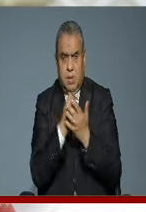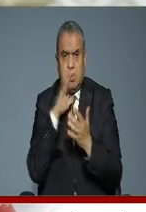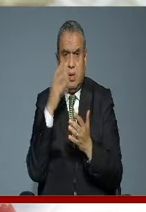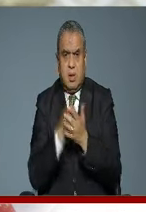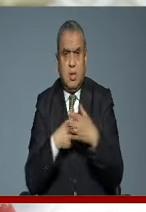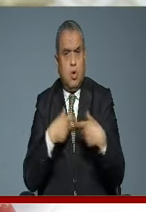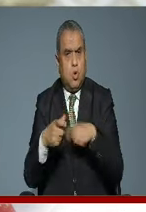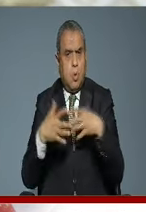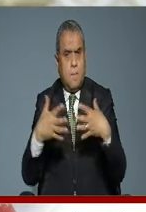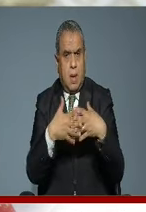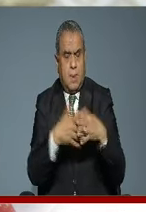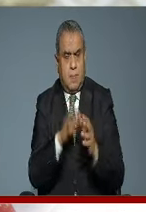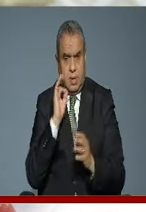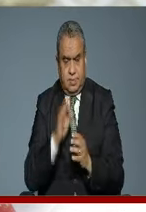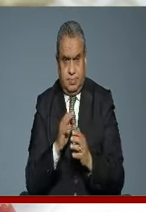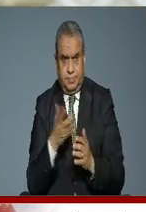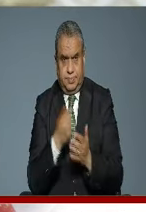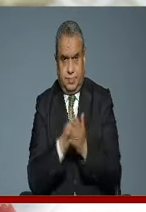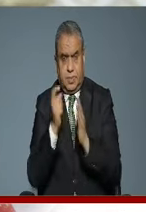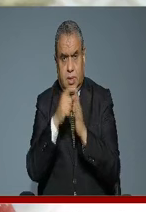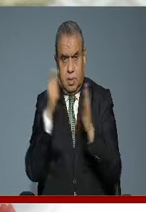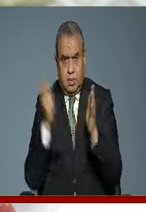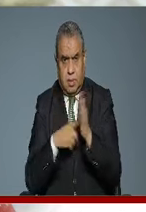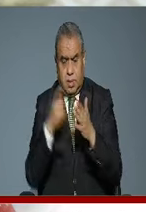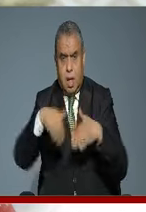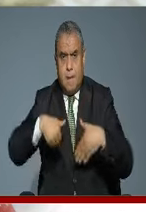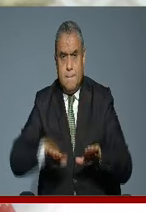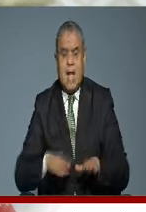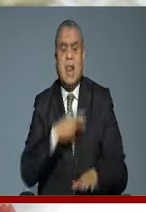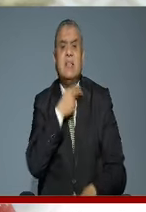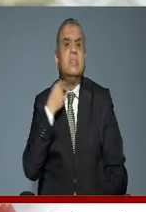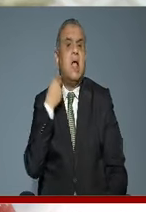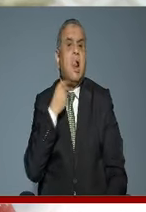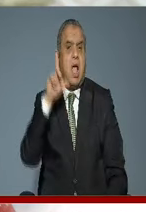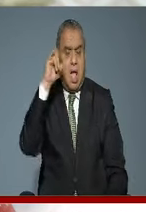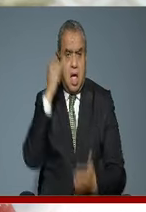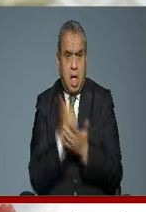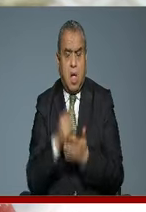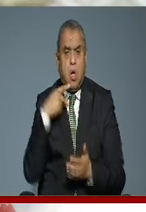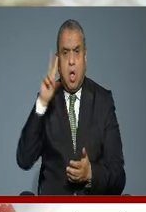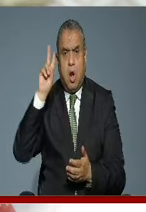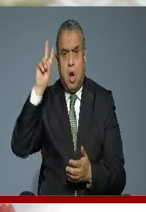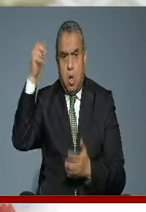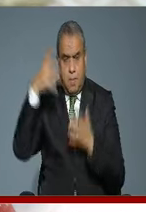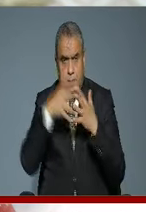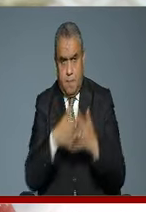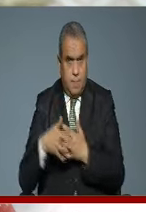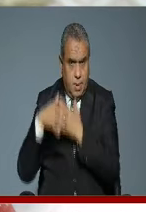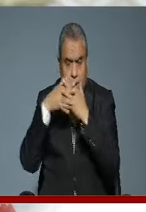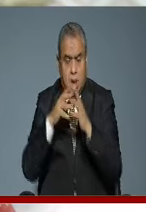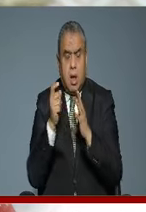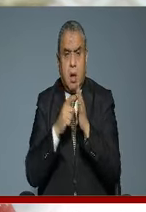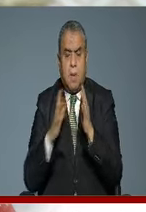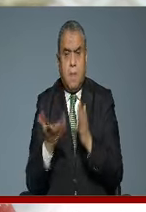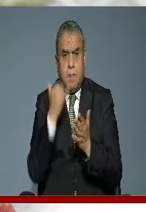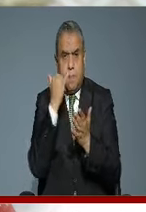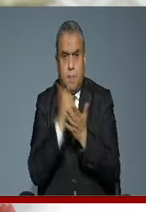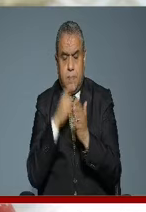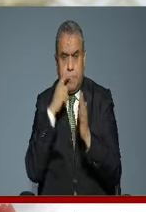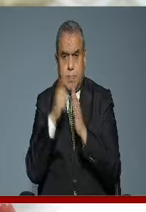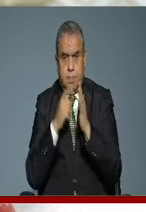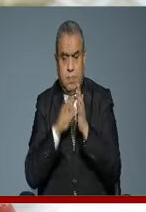الدولية. يجب على مجلس الأمن التابع للأمم المتحدة أن يدرج بلدان